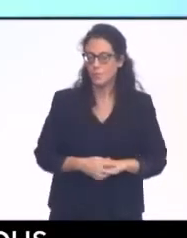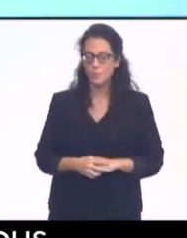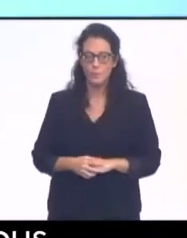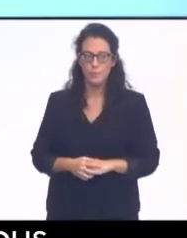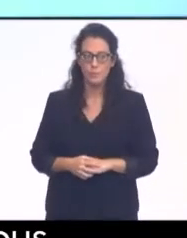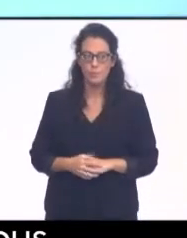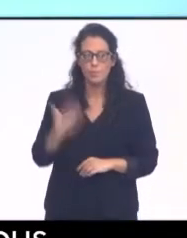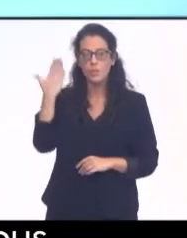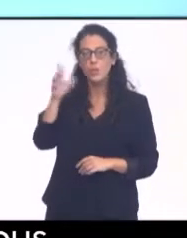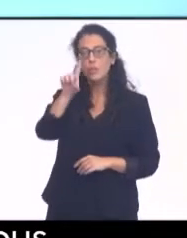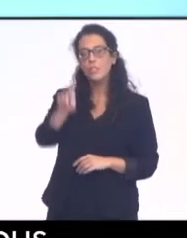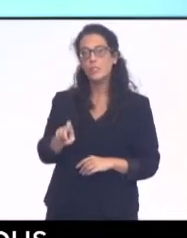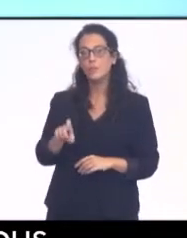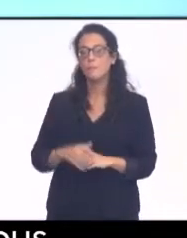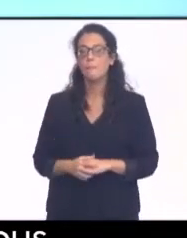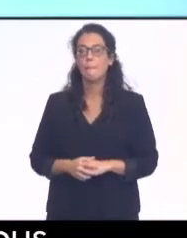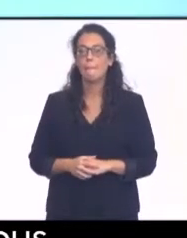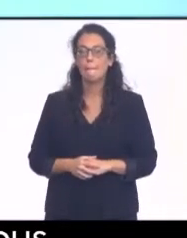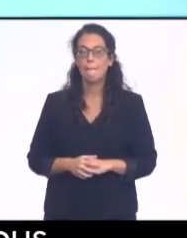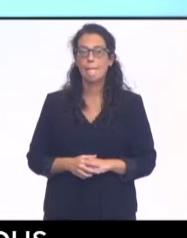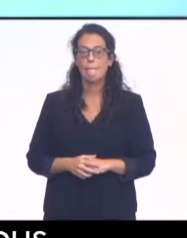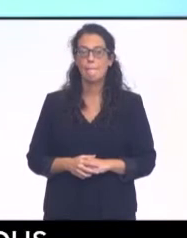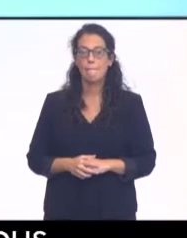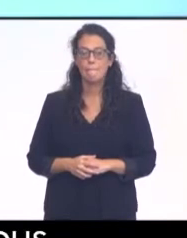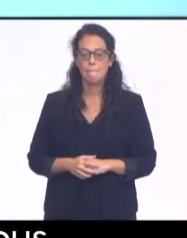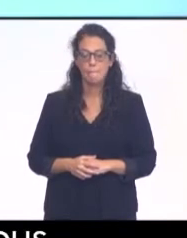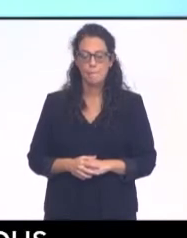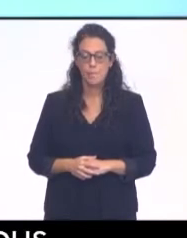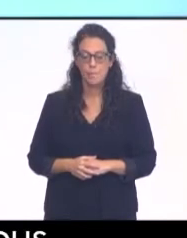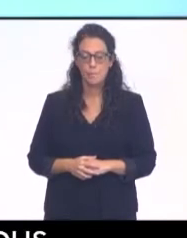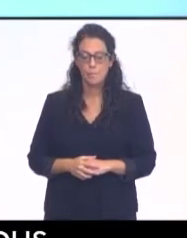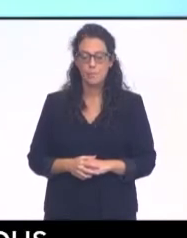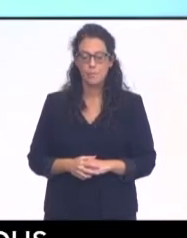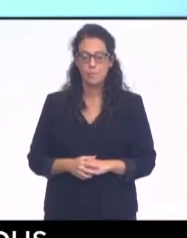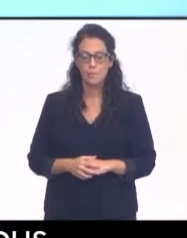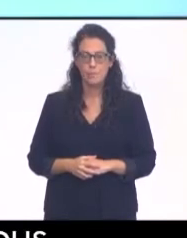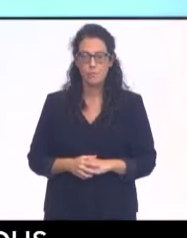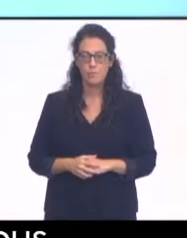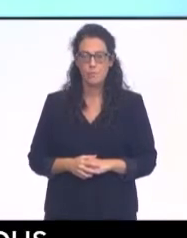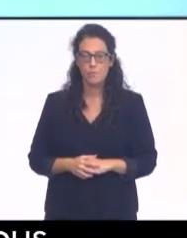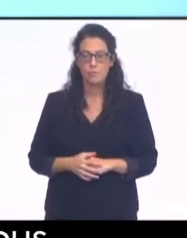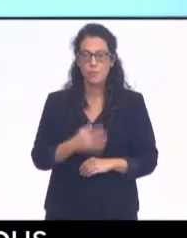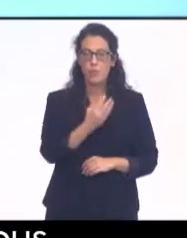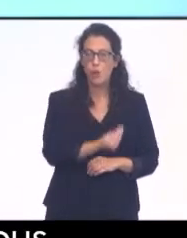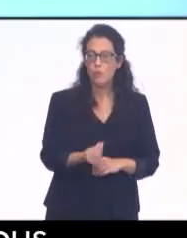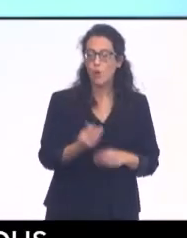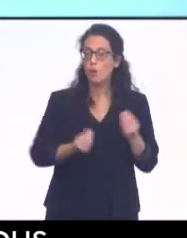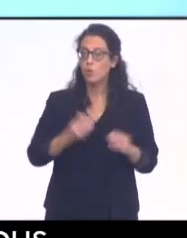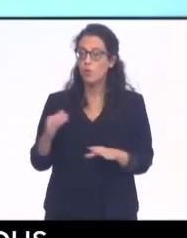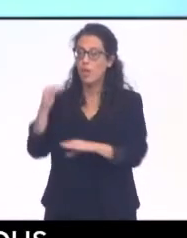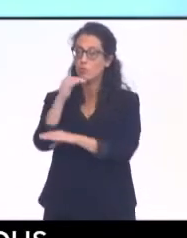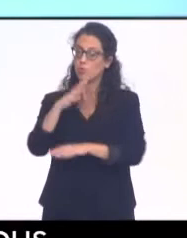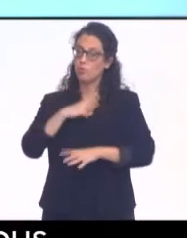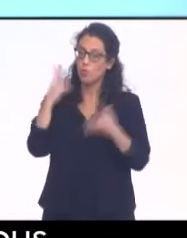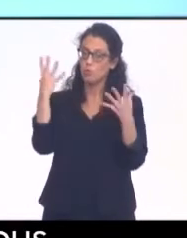J'ai une autre question de Jean-Marc Maillet-Cantos dans Direct. Beaucoup d'enfants et d'adultes concernés par des troubles du comportement